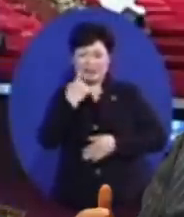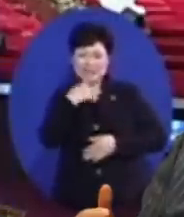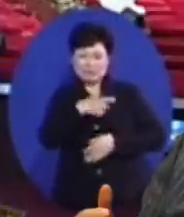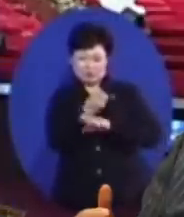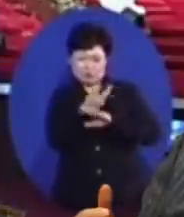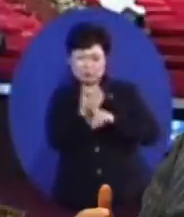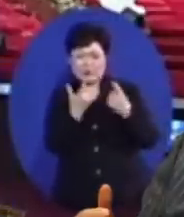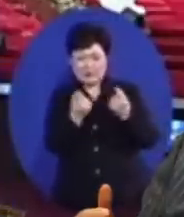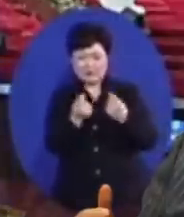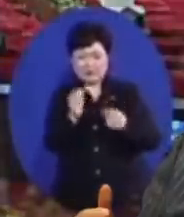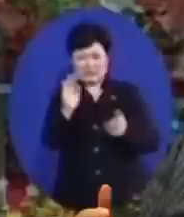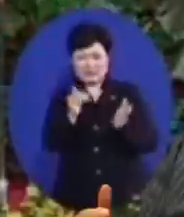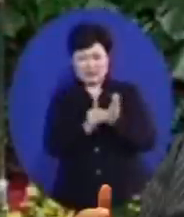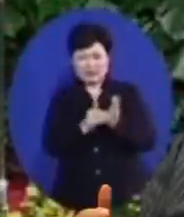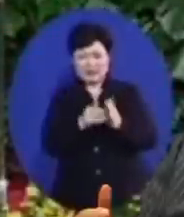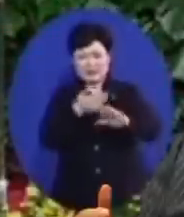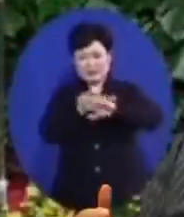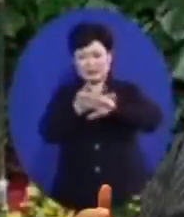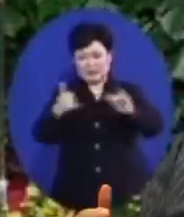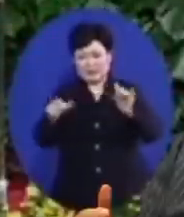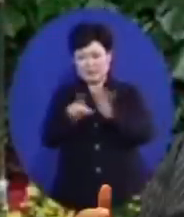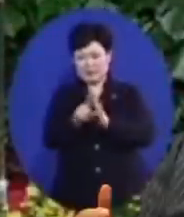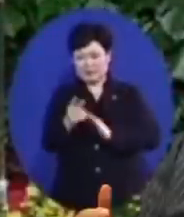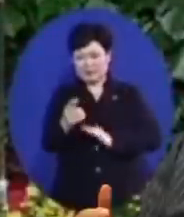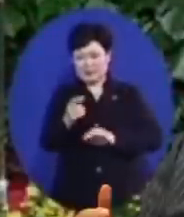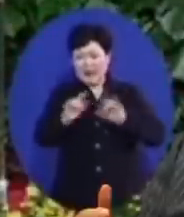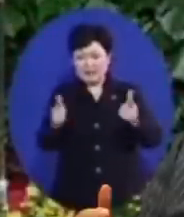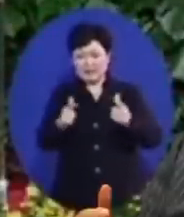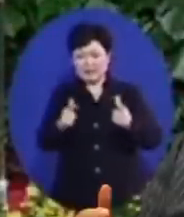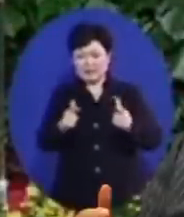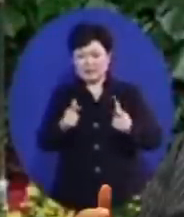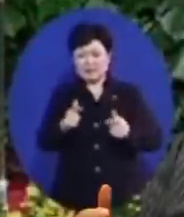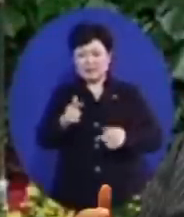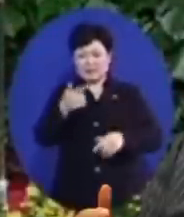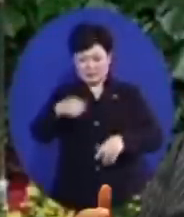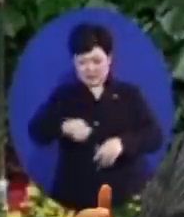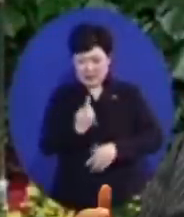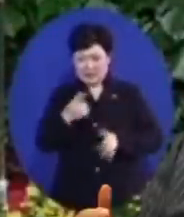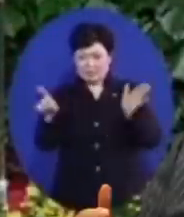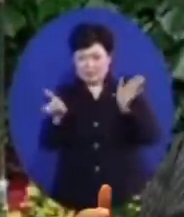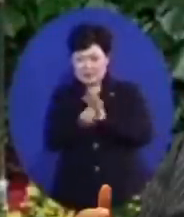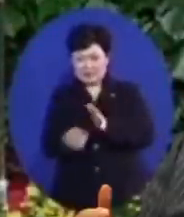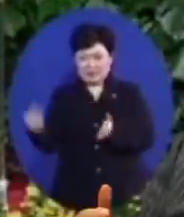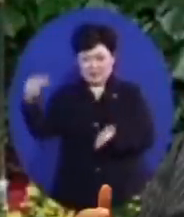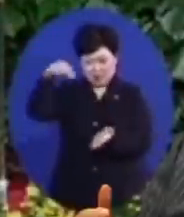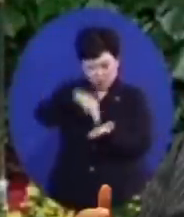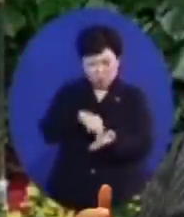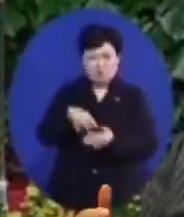하나님께서 남의 믿음이 아닌 자기 믿음에 서도록 훈련시키는 것입니다.